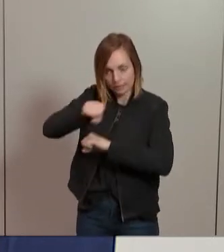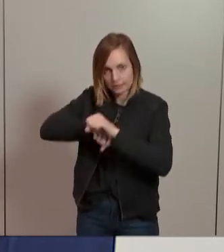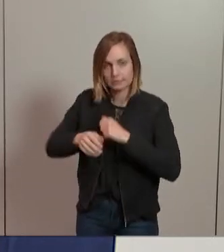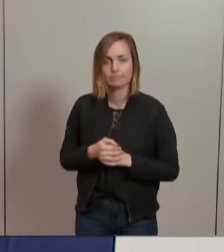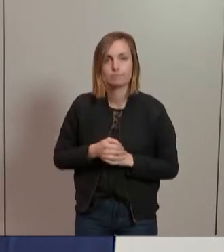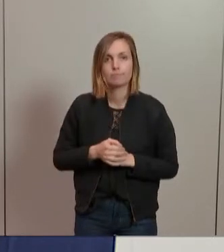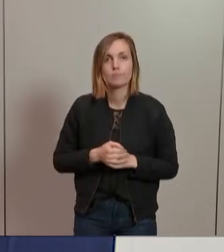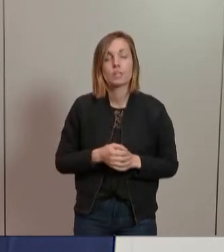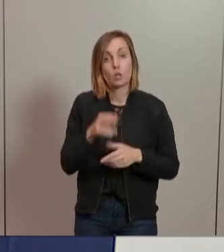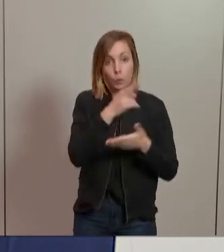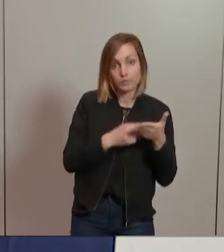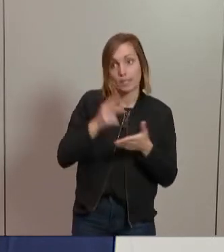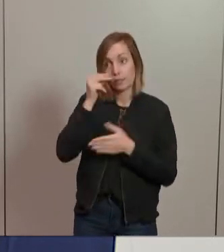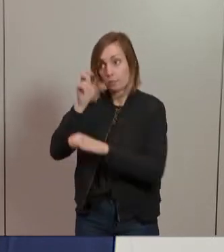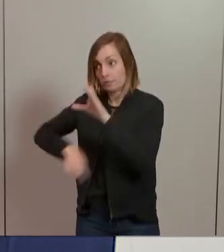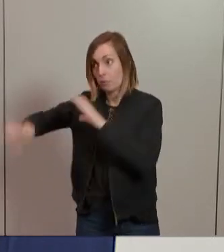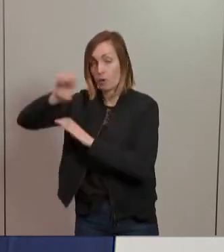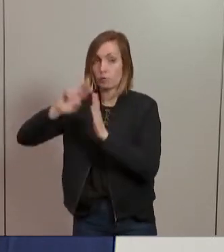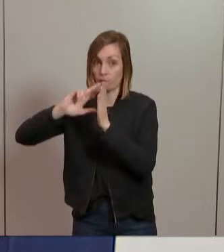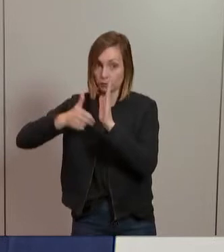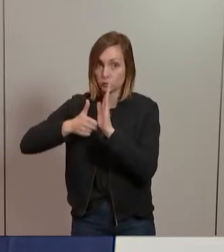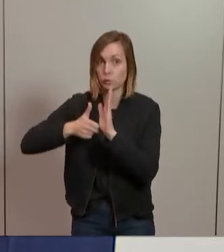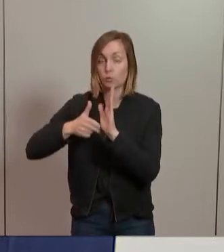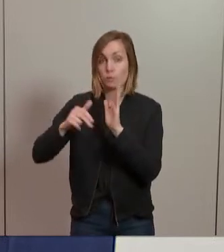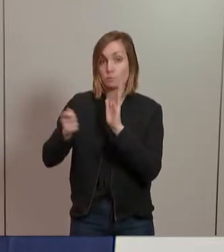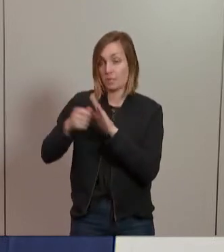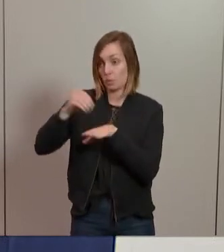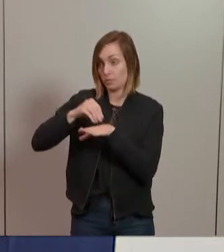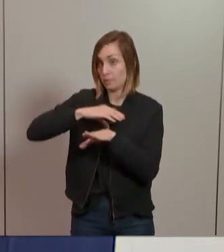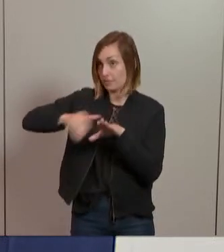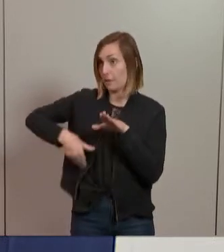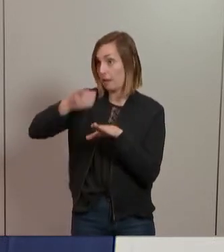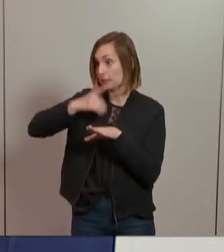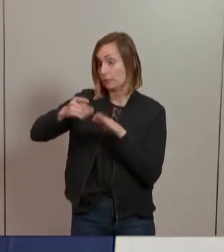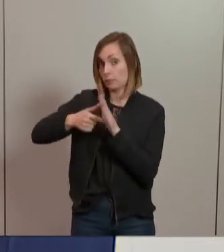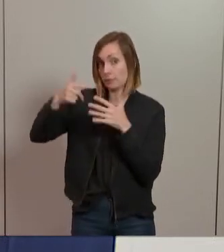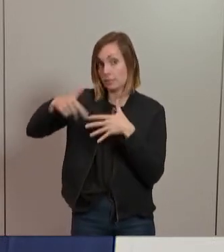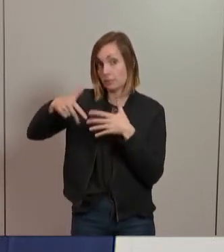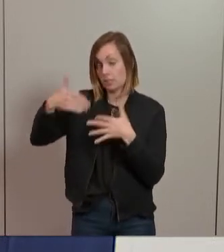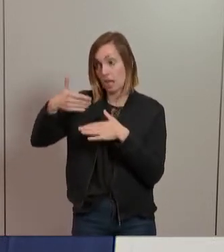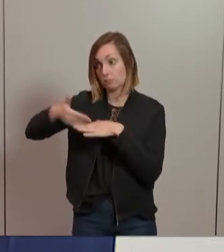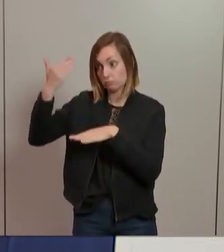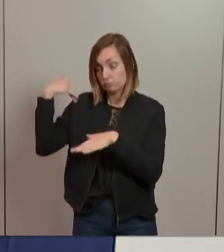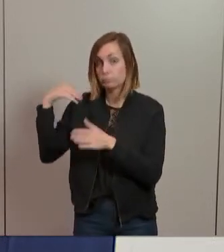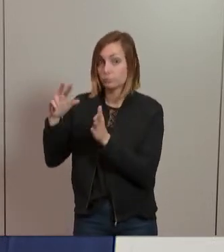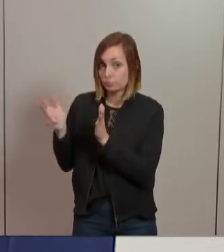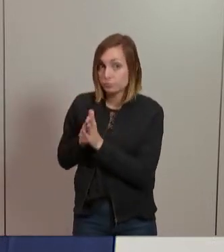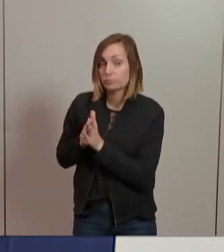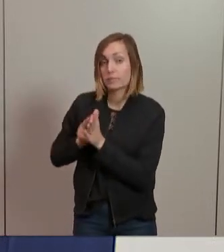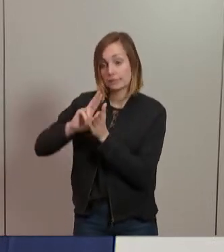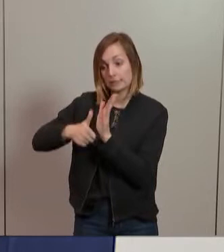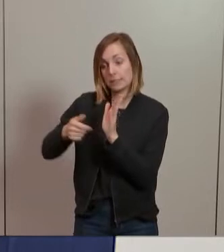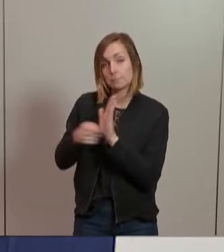convention entre la commune de Rosay et Nantes Métropole a fait l'objet d'une délibération en conseil municipal en décembre 2018 et a pu être signée